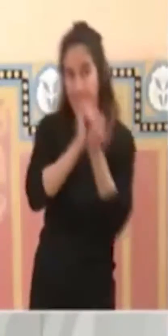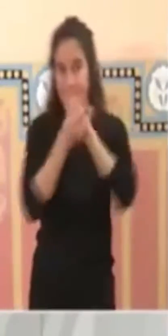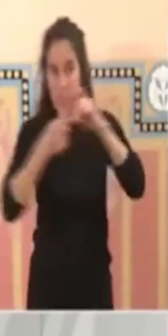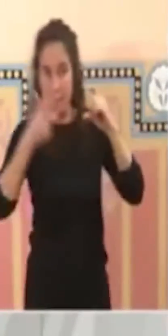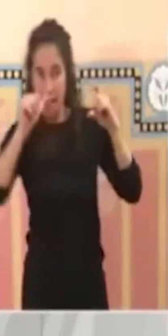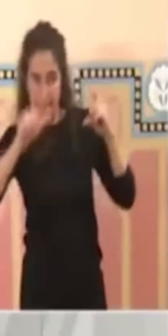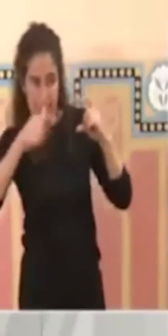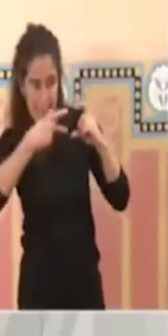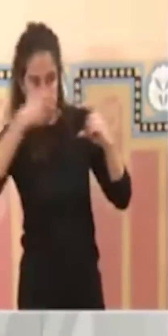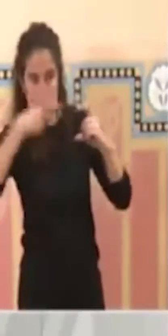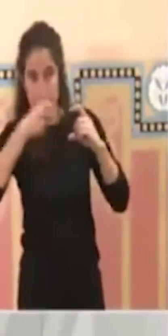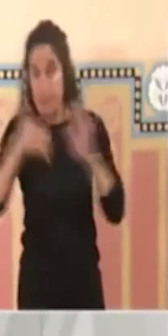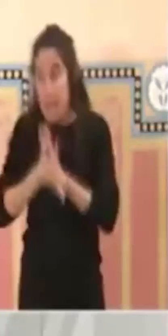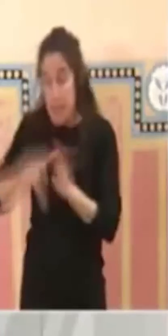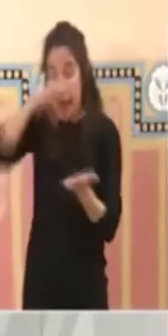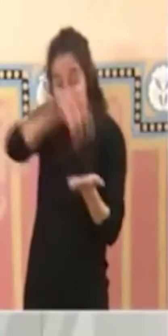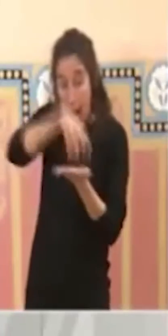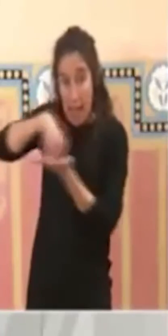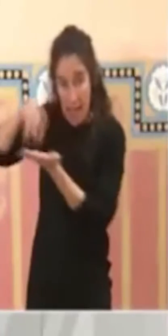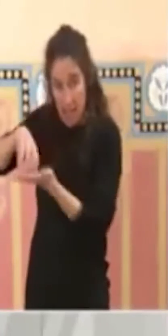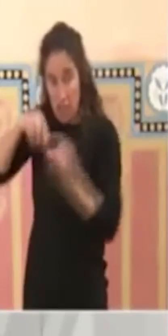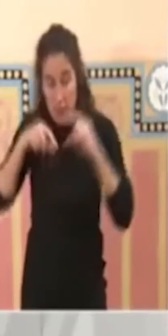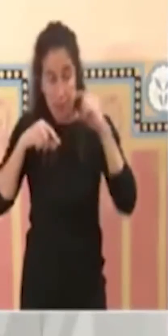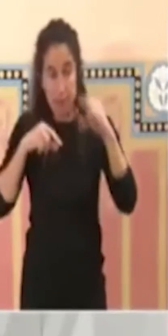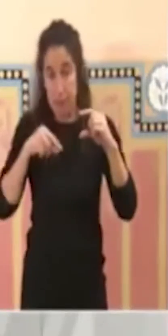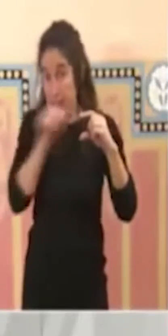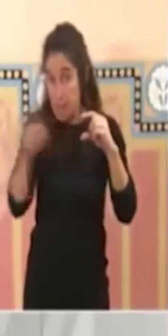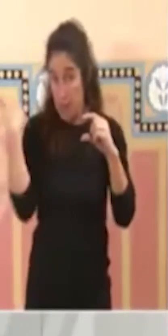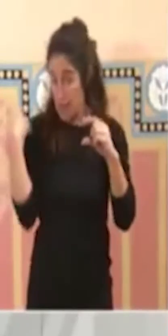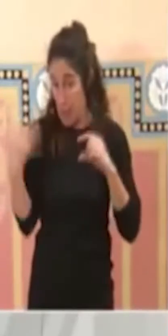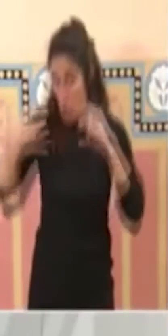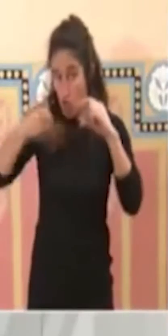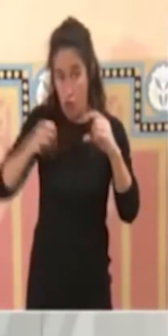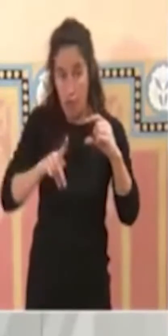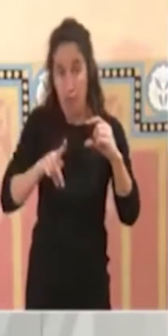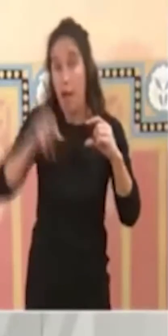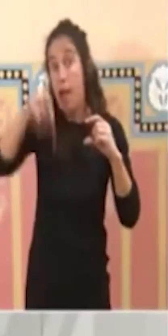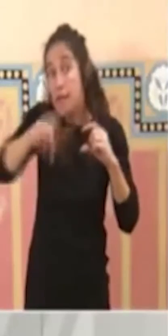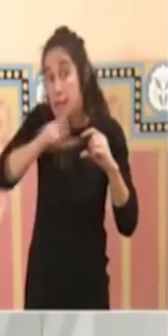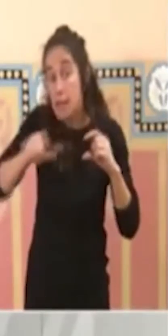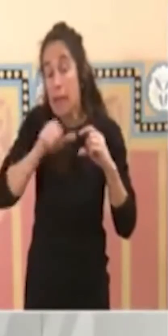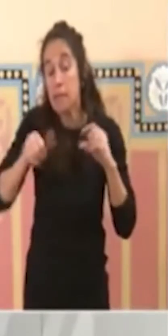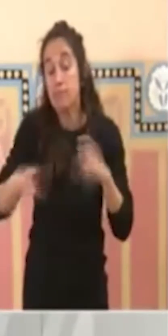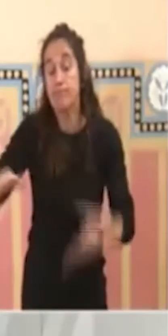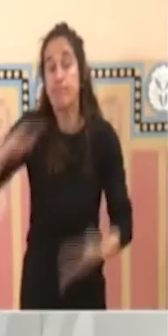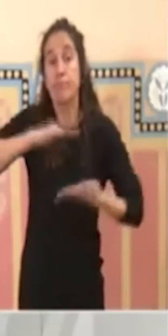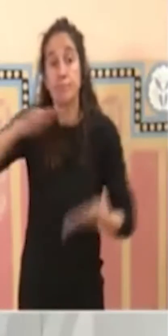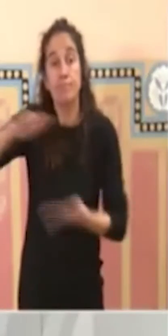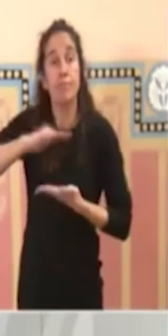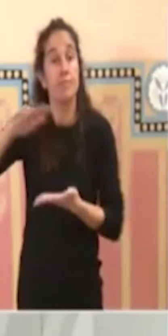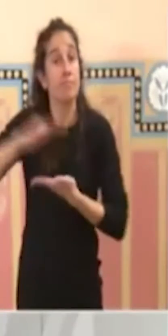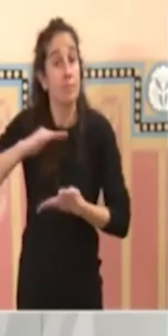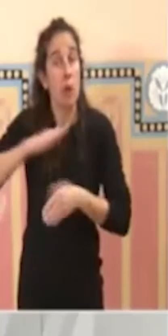aquelles caixes, amb aquelles dosis, amb aquells vials que no van arribar la setmana passada, puguin arribar en les properes setmanes i, de fet, així